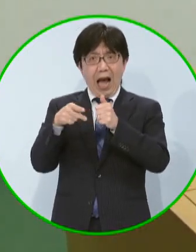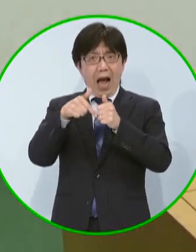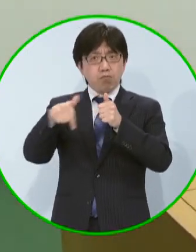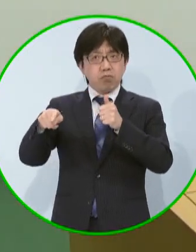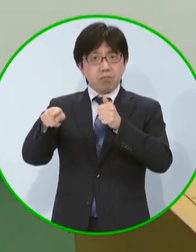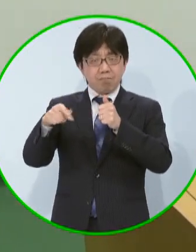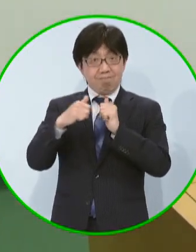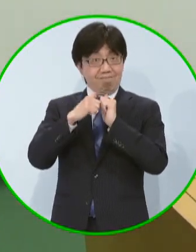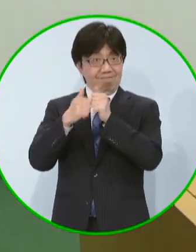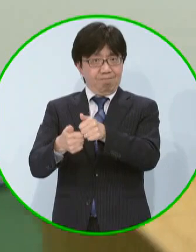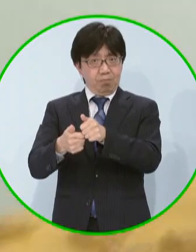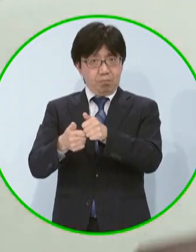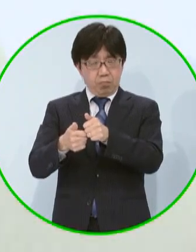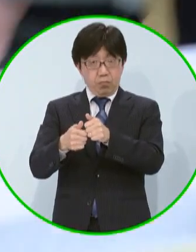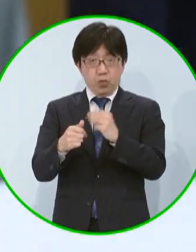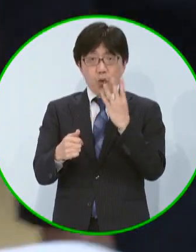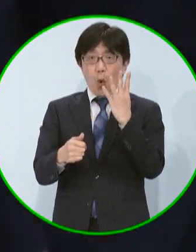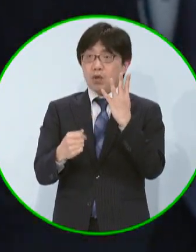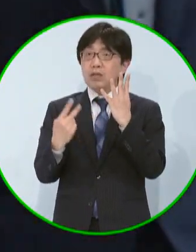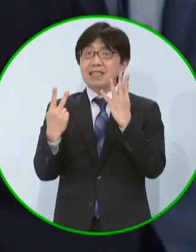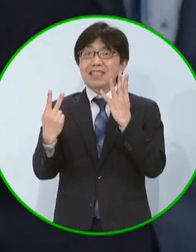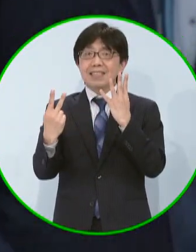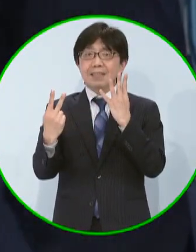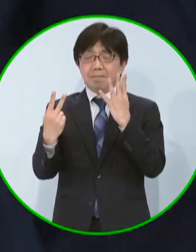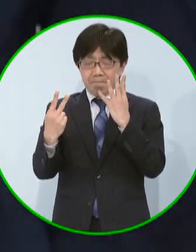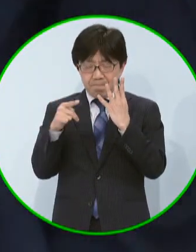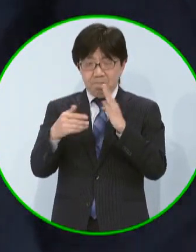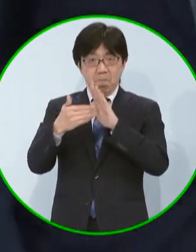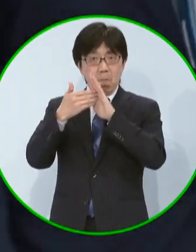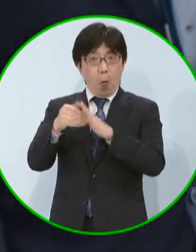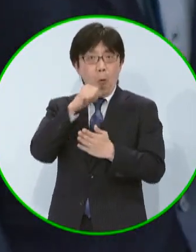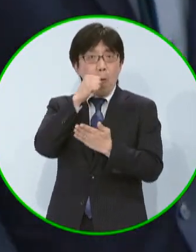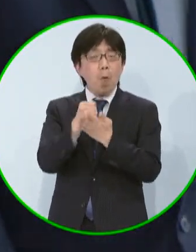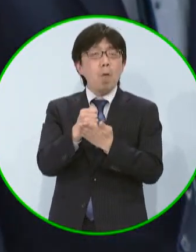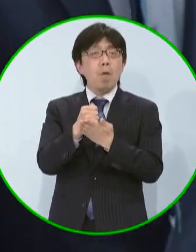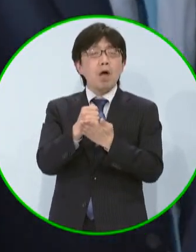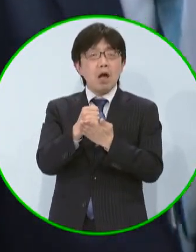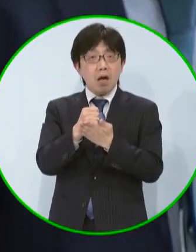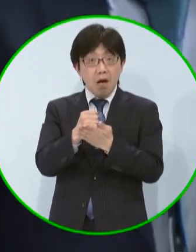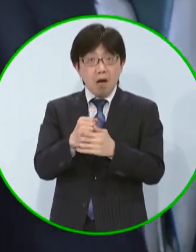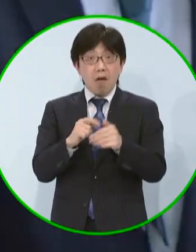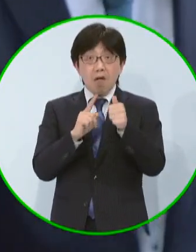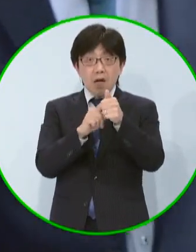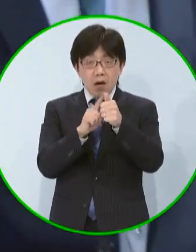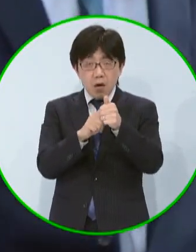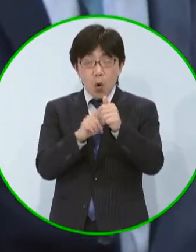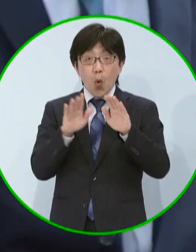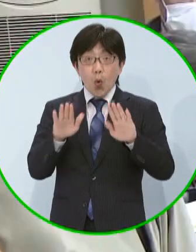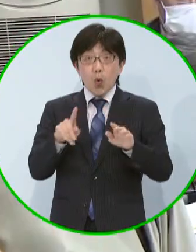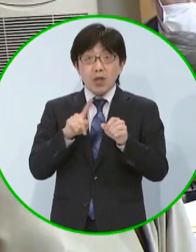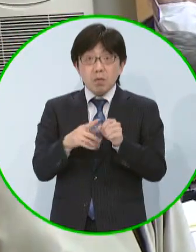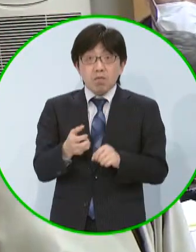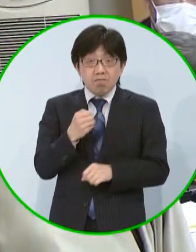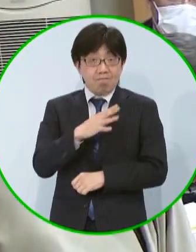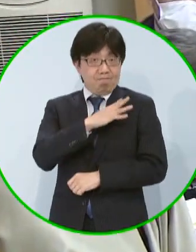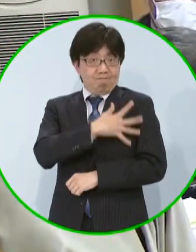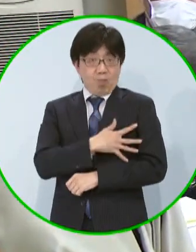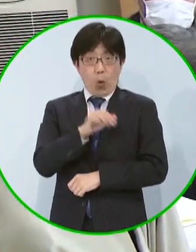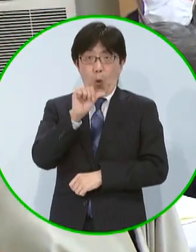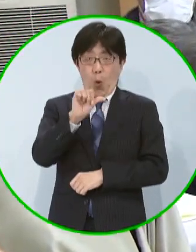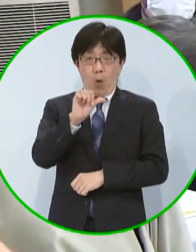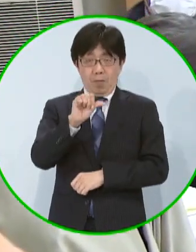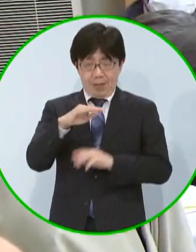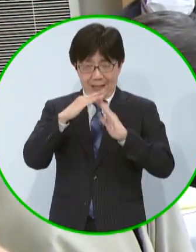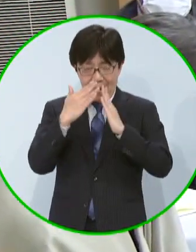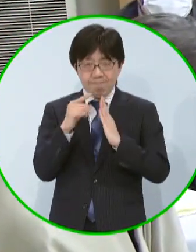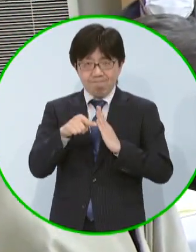り、これで4勝2敗として初防衛しました。藤井五冠は今年度保持する5つのタイトルを